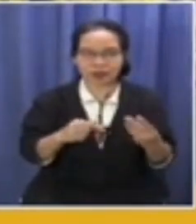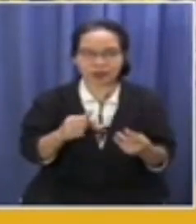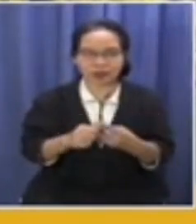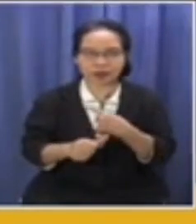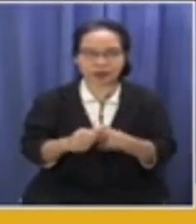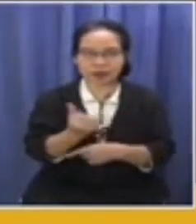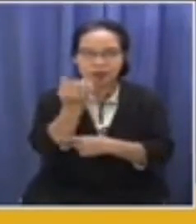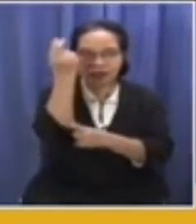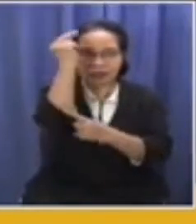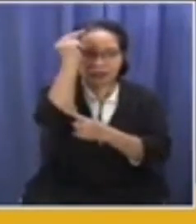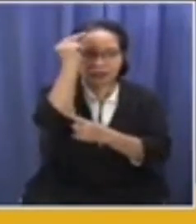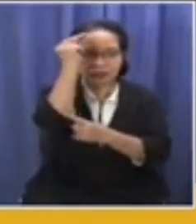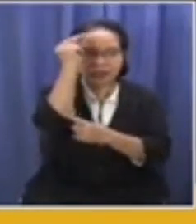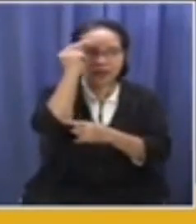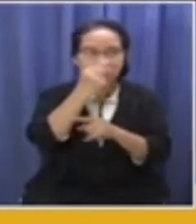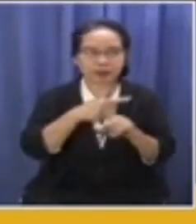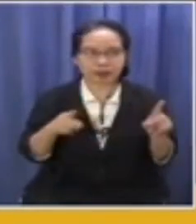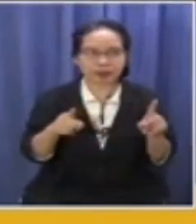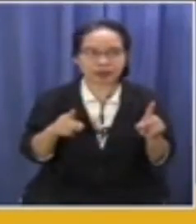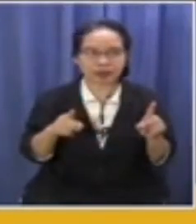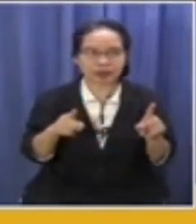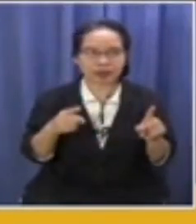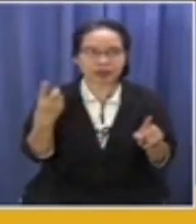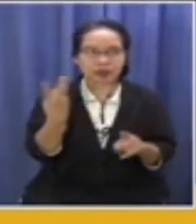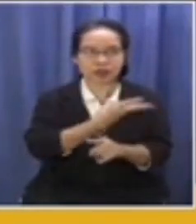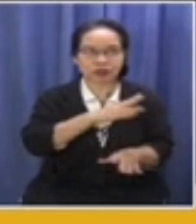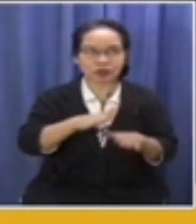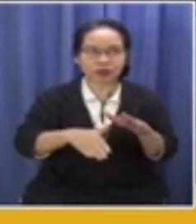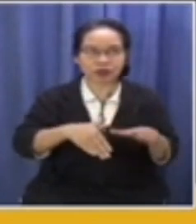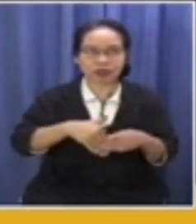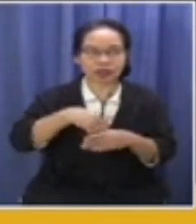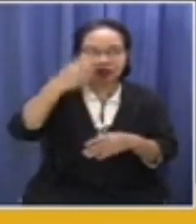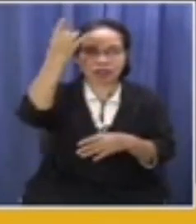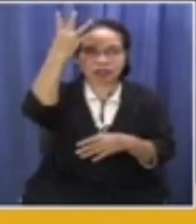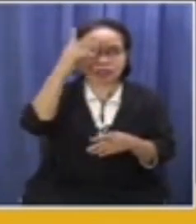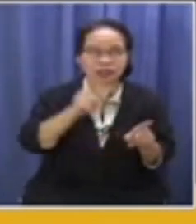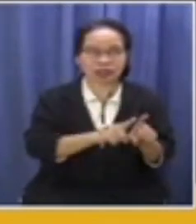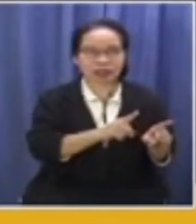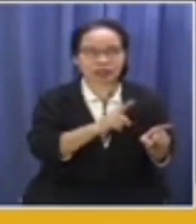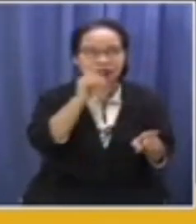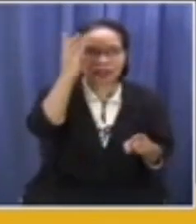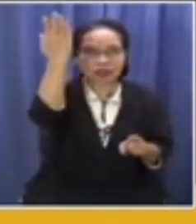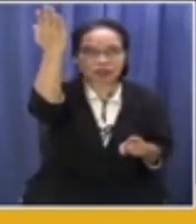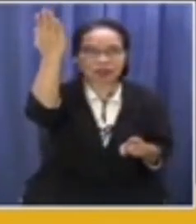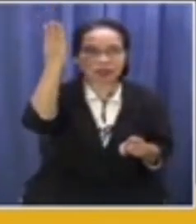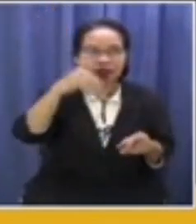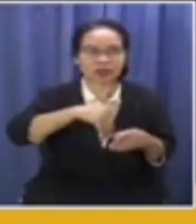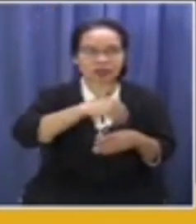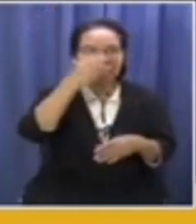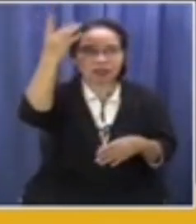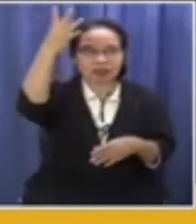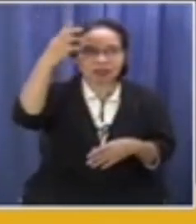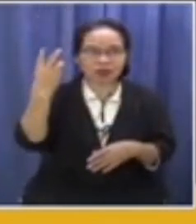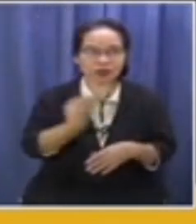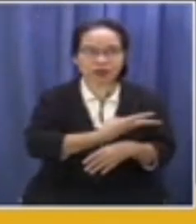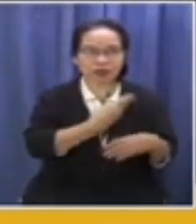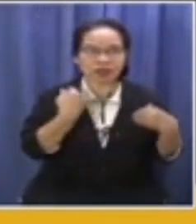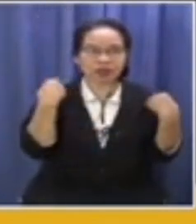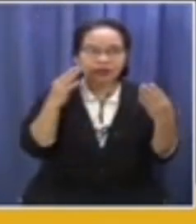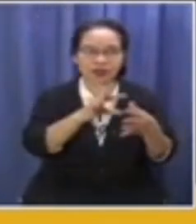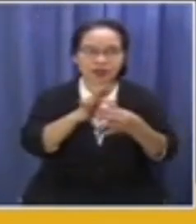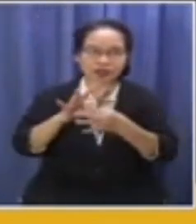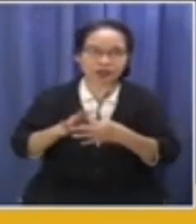unang Juan Ngunit kung tayo'y nagsisilakad sa liwanag na gaya niyang nasa liwanag ay may